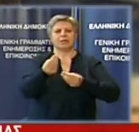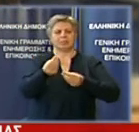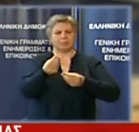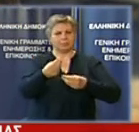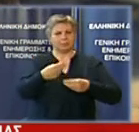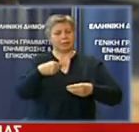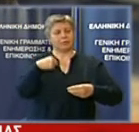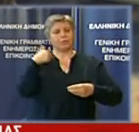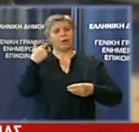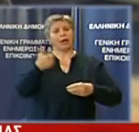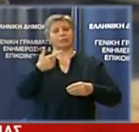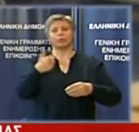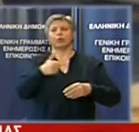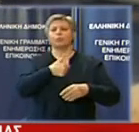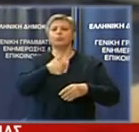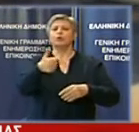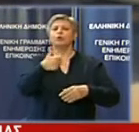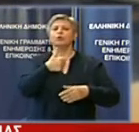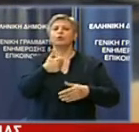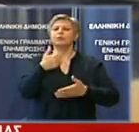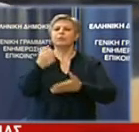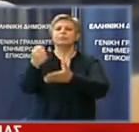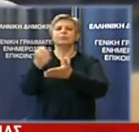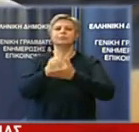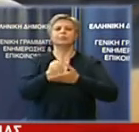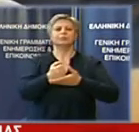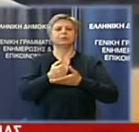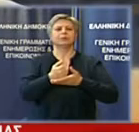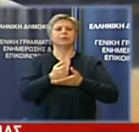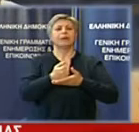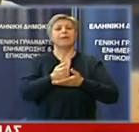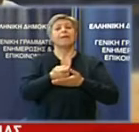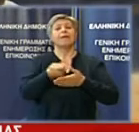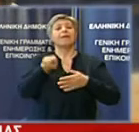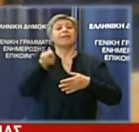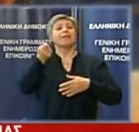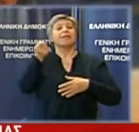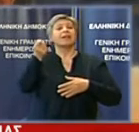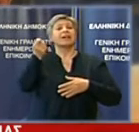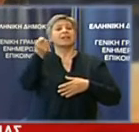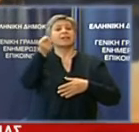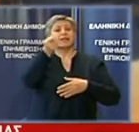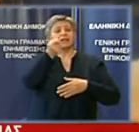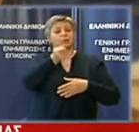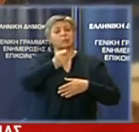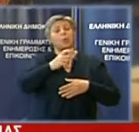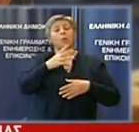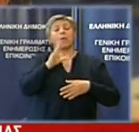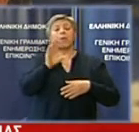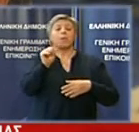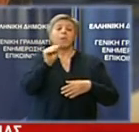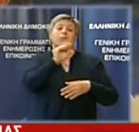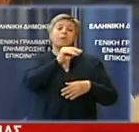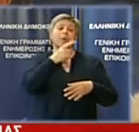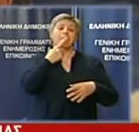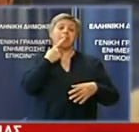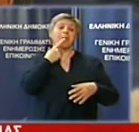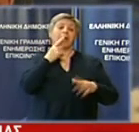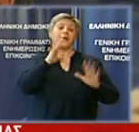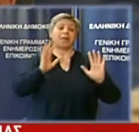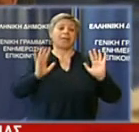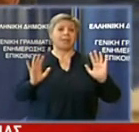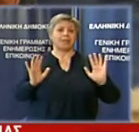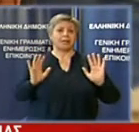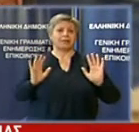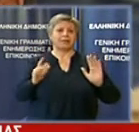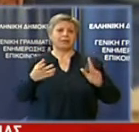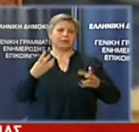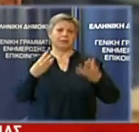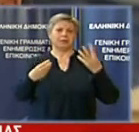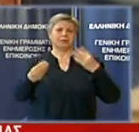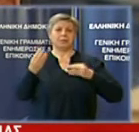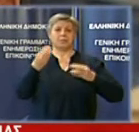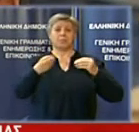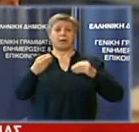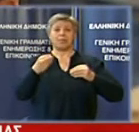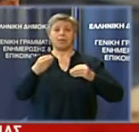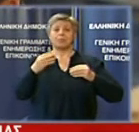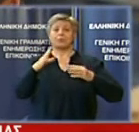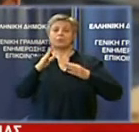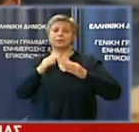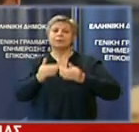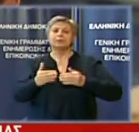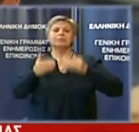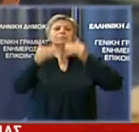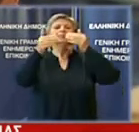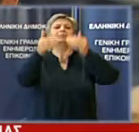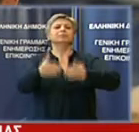χρημάτων και θα παραπαινθεί το χρέος, έτσι τουλάχιστον φημολογείται ή υπάρχουν πληροφορίες, για την επόμενη αξιολόγηση